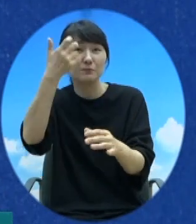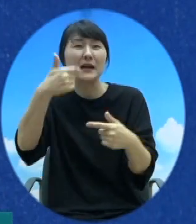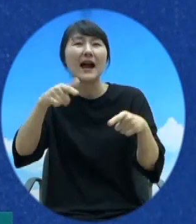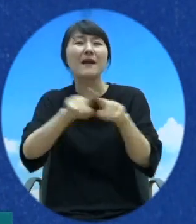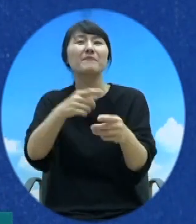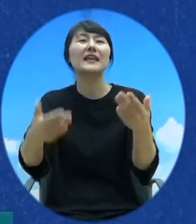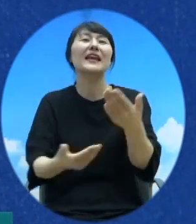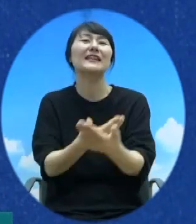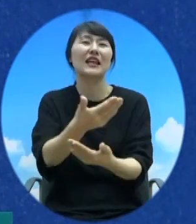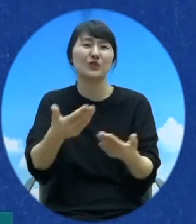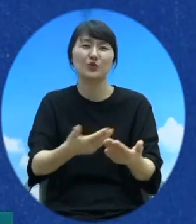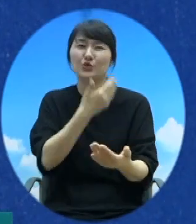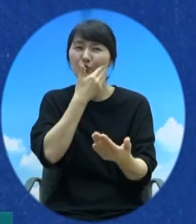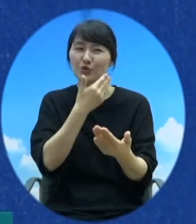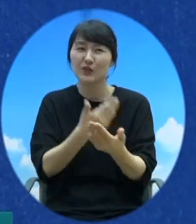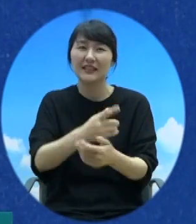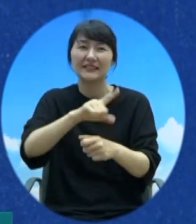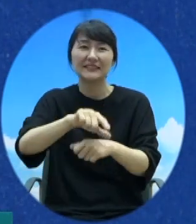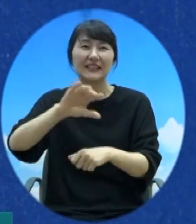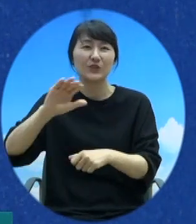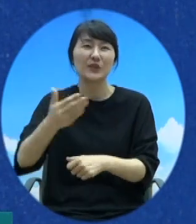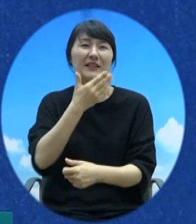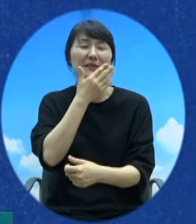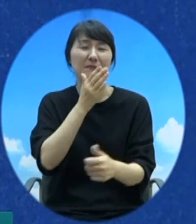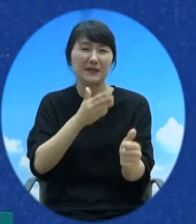꾸는 귀한 시간 되기를 바랍니다.